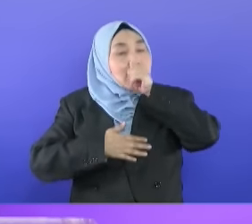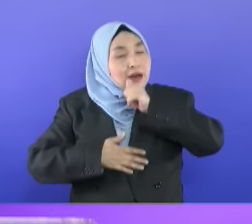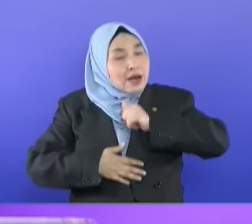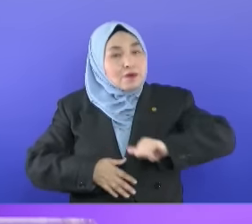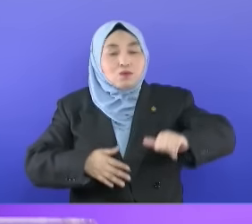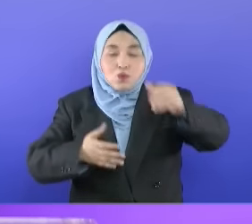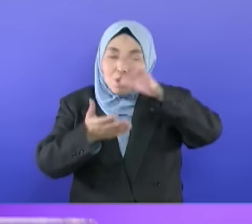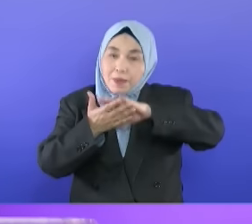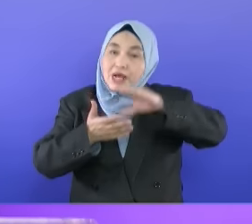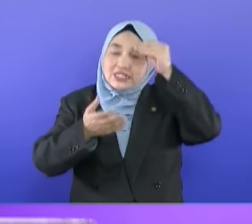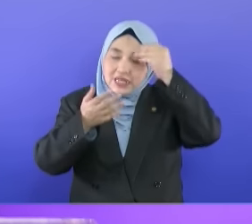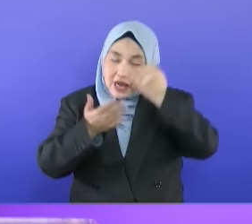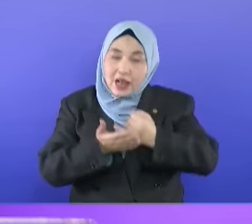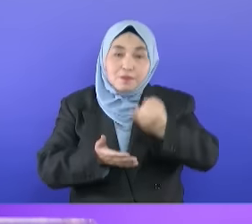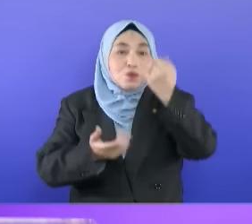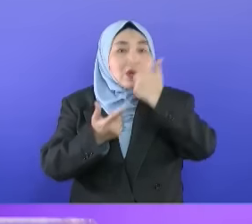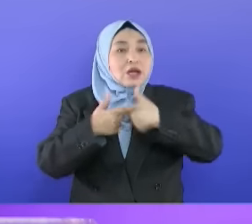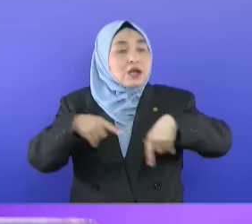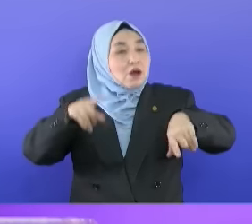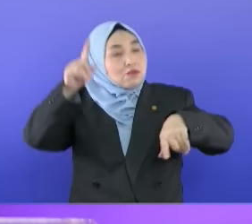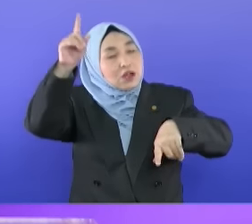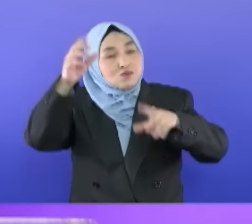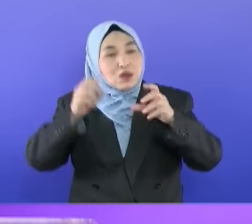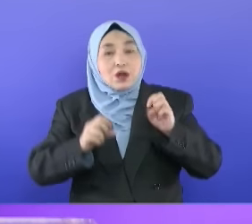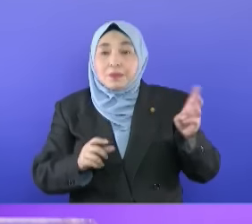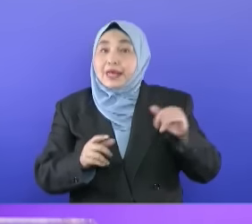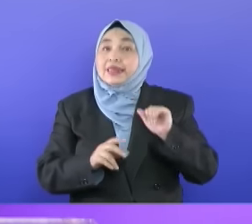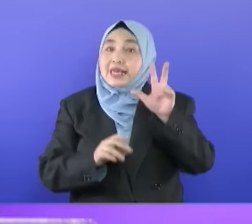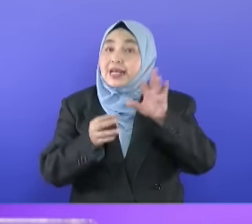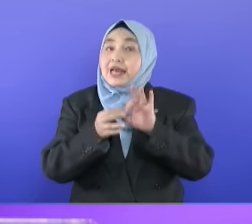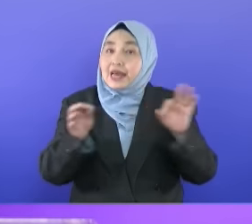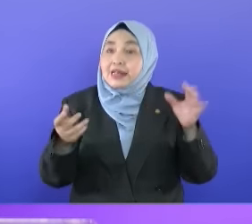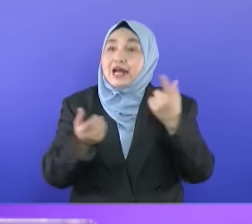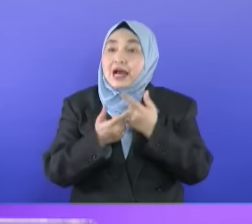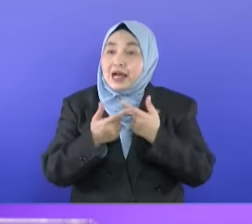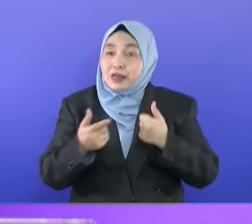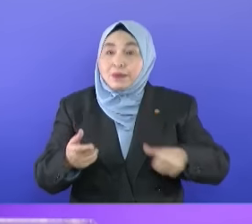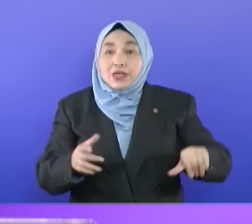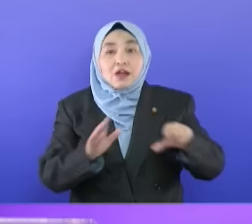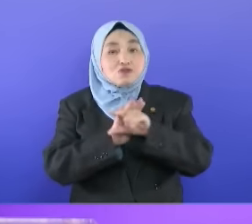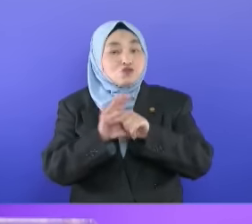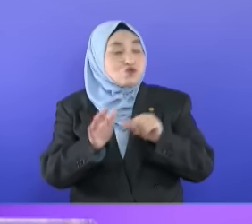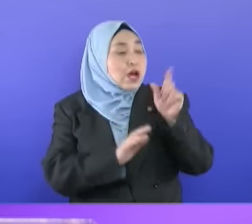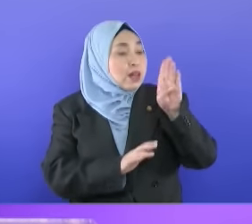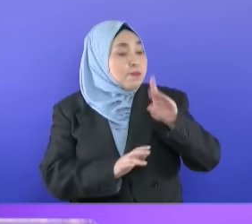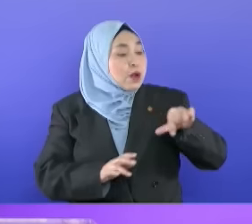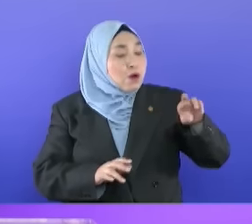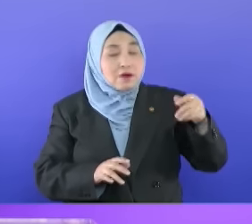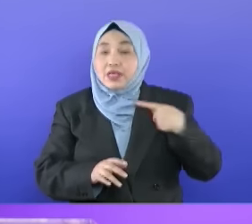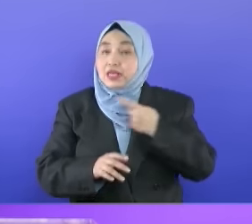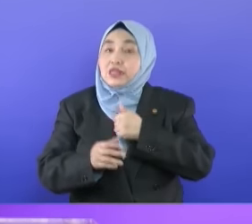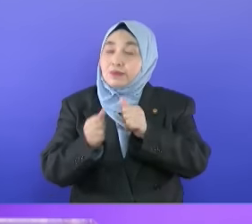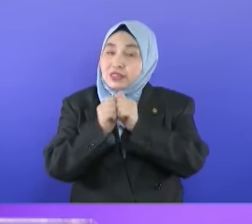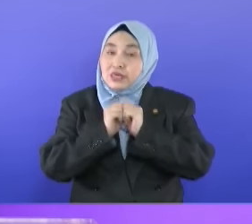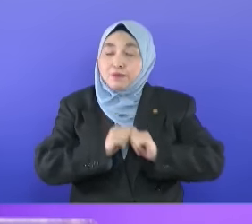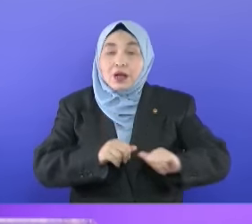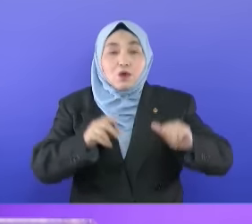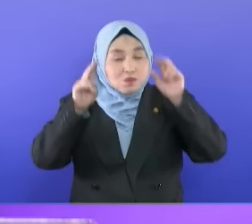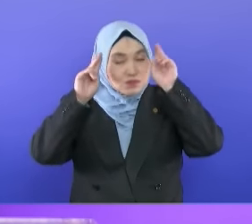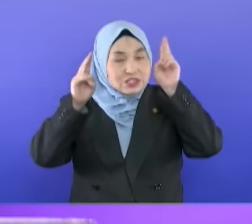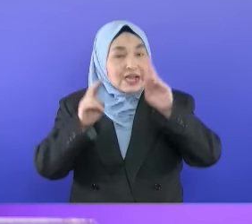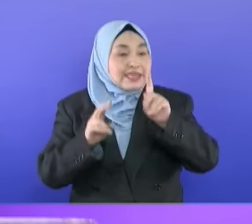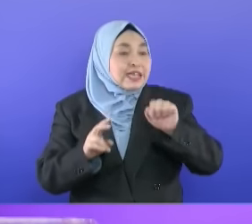mendalami ilmu daripada Allah Subhanahu Wa Ta'ala 3 ayat daripada surah al-baqarah kita bersama al fadil Ustaz